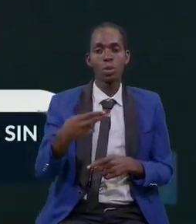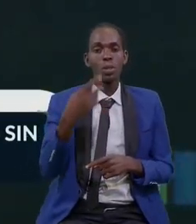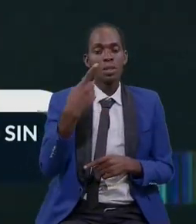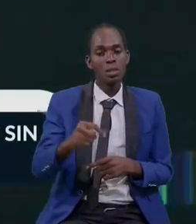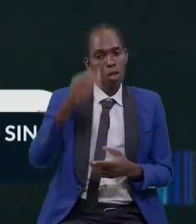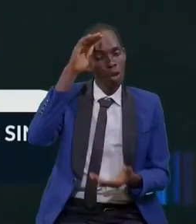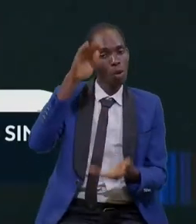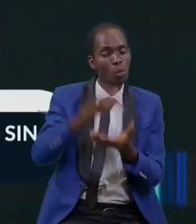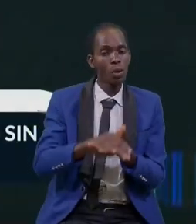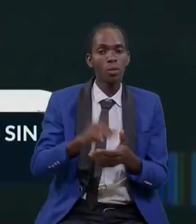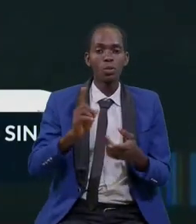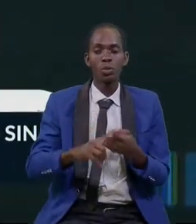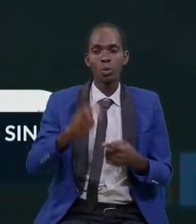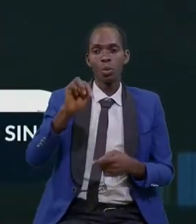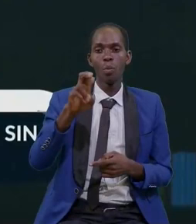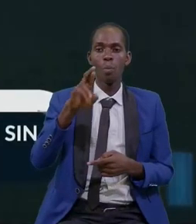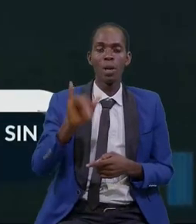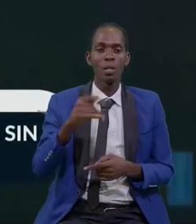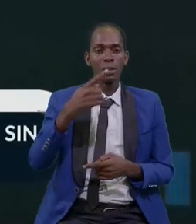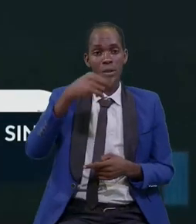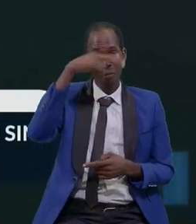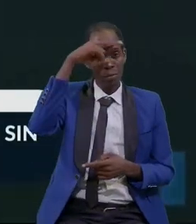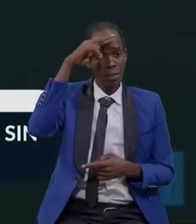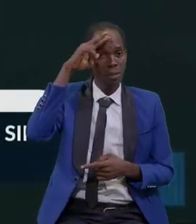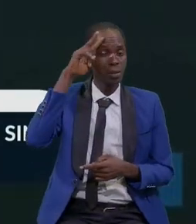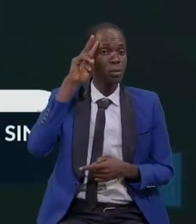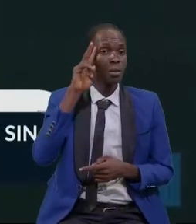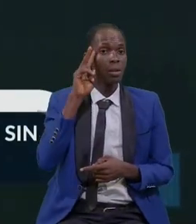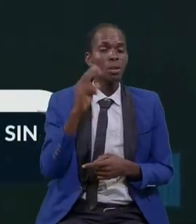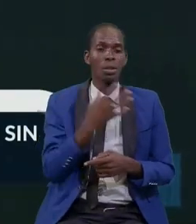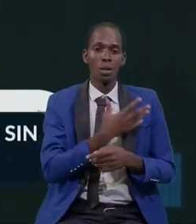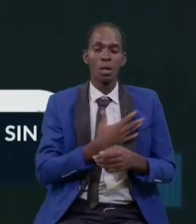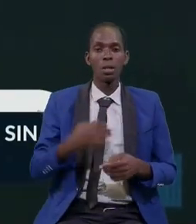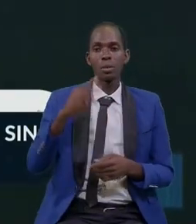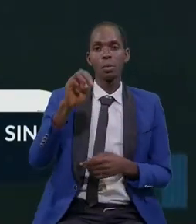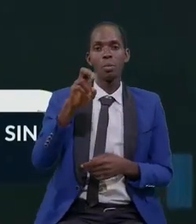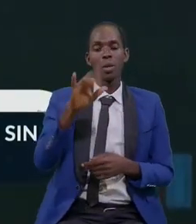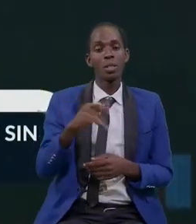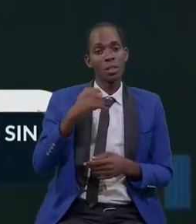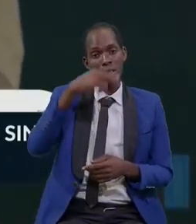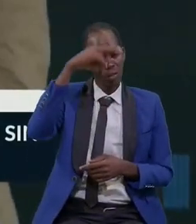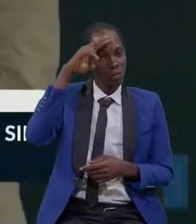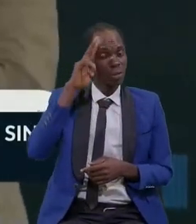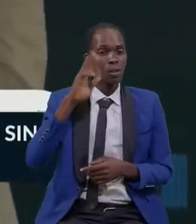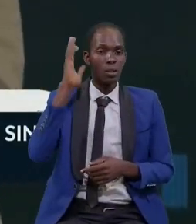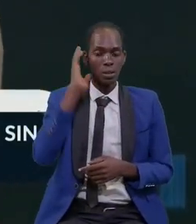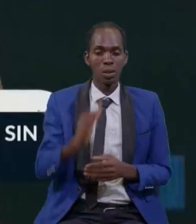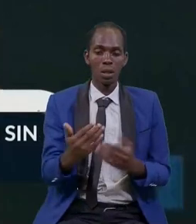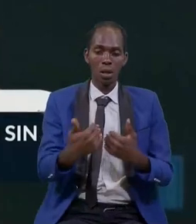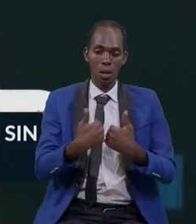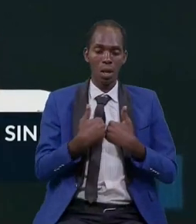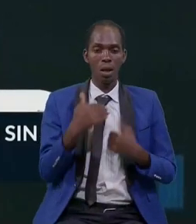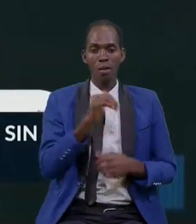Le mari de Marie, la Vierge. Et l'ange l'a rassuré qu'elle enfantera. Marie, la Vierge, enfantera un fils. Et tu